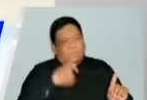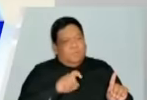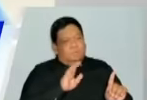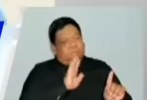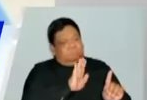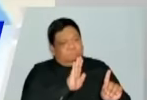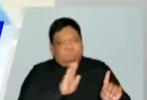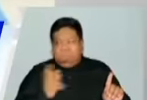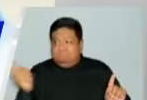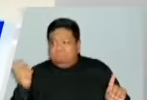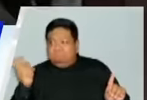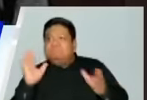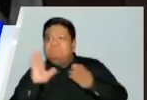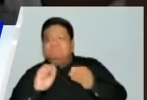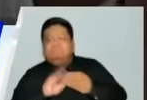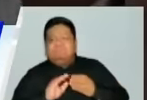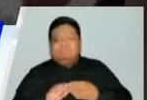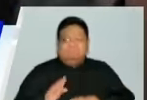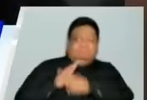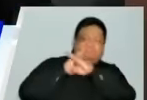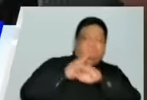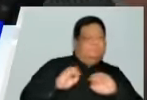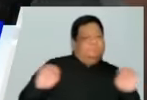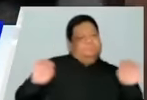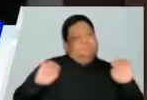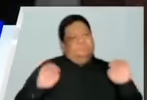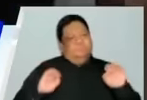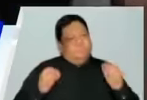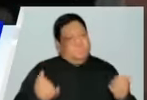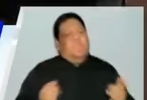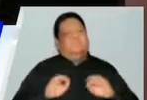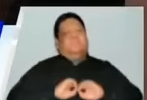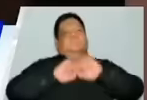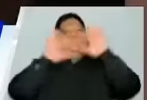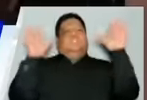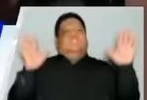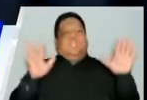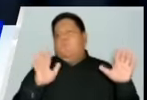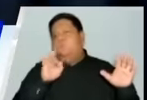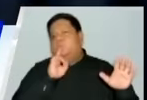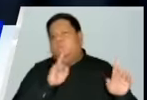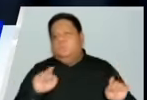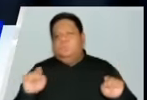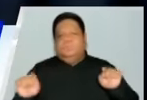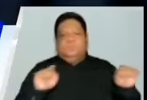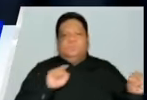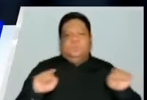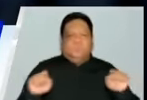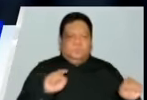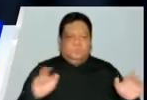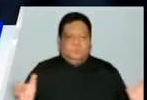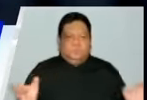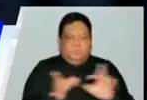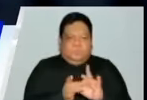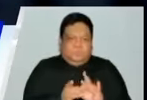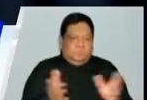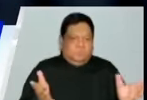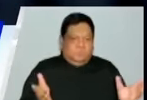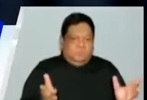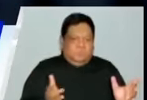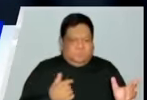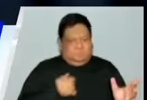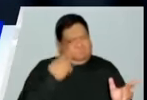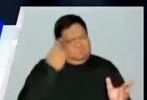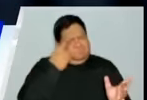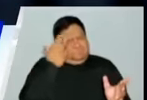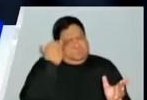Lalong naging mas klaro pa na intertwined talaga ang fortunes nilang dalawa. Ako, bakit? Bakit